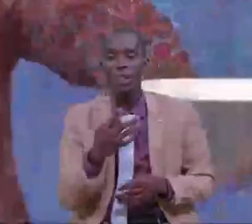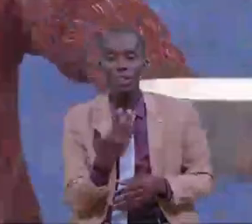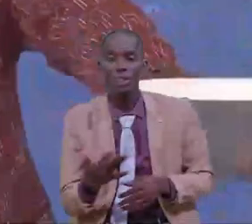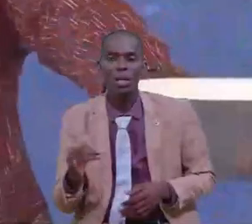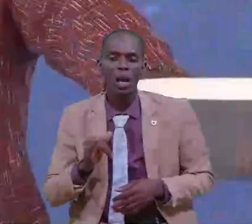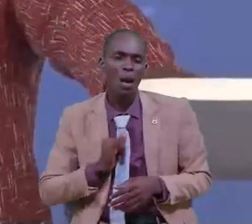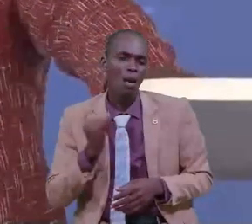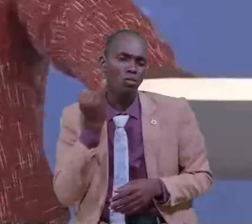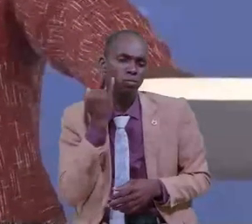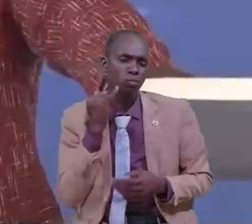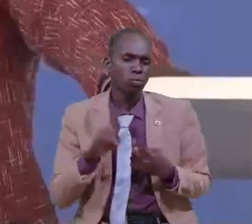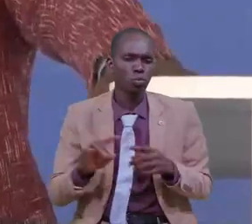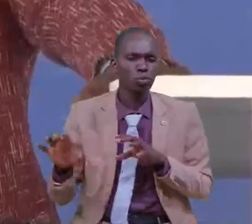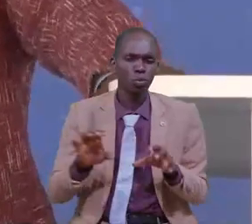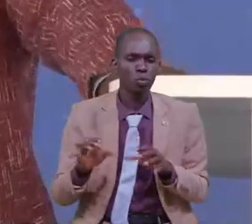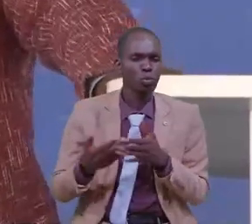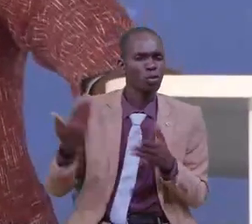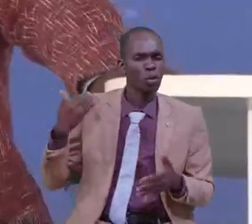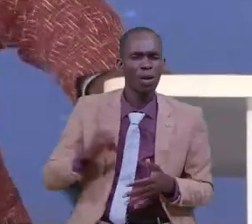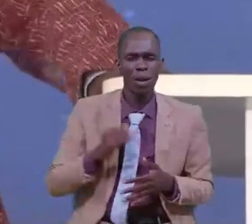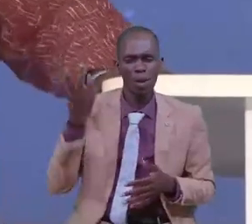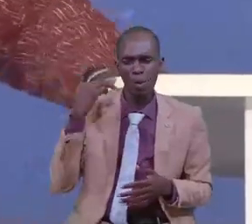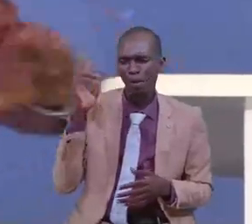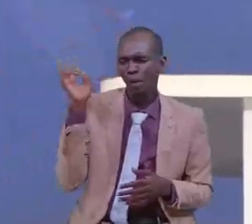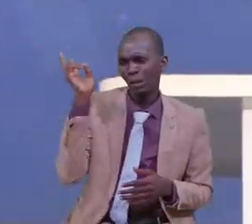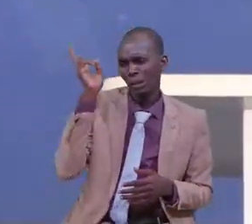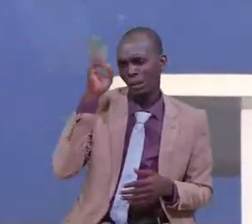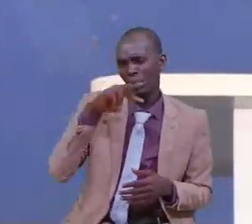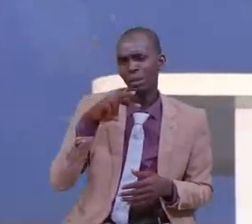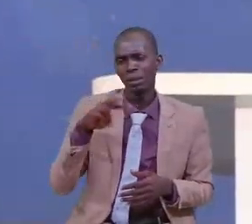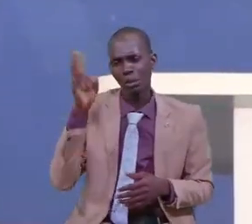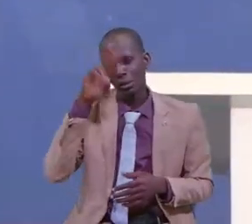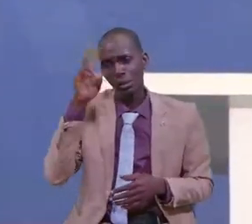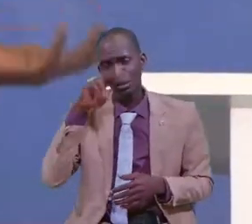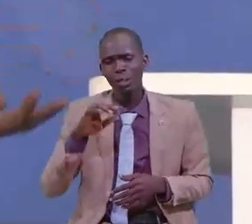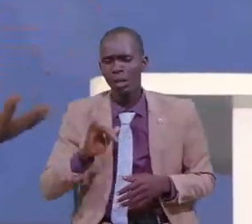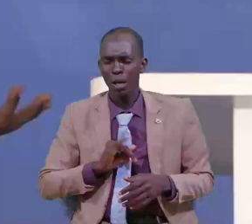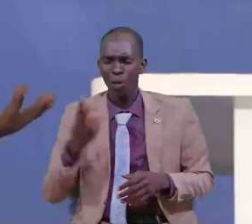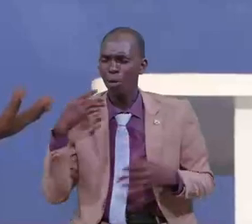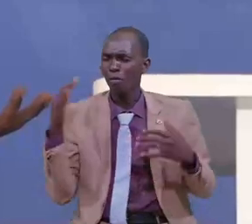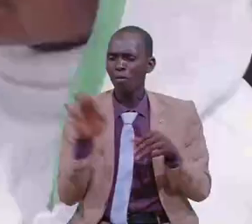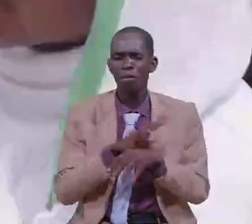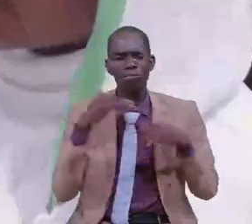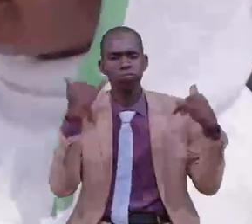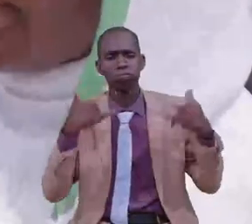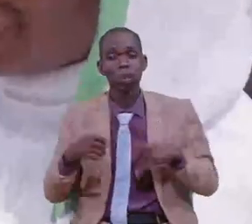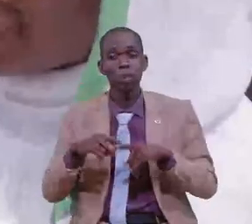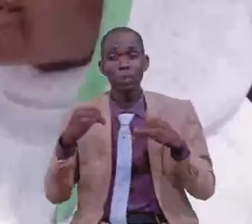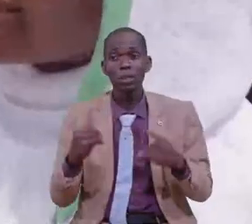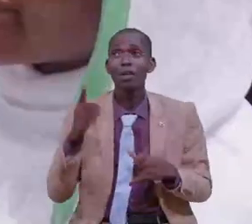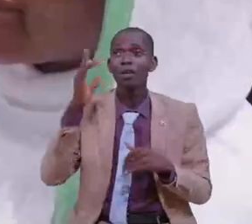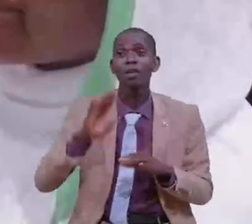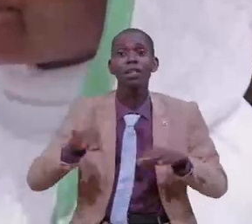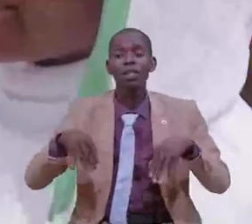Les choses que je pourrais faire, je n'ai pas pu faire ça, j'étais négligent, je m'amusais. Mais maintenant, Dieu te donne la